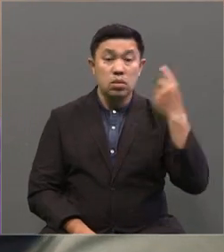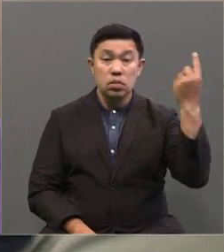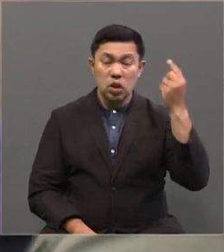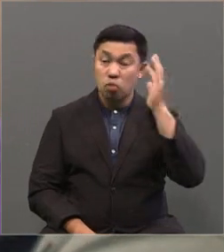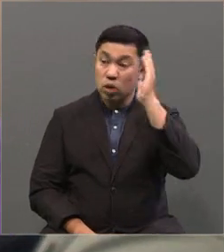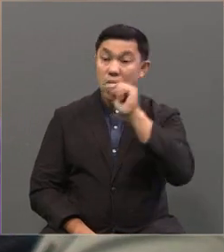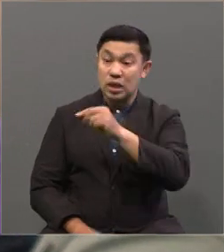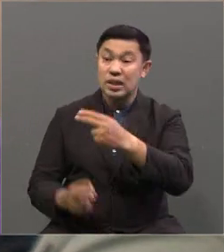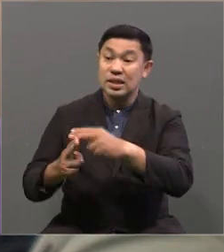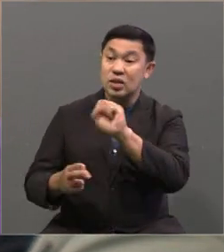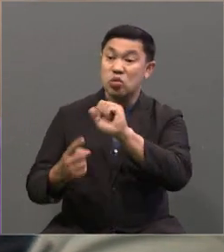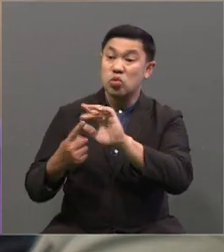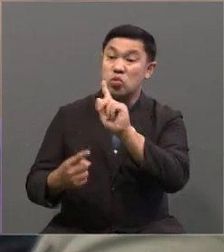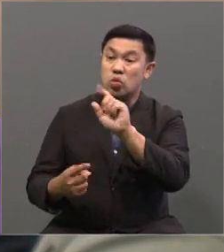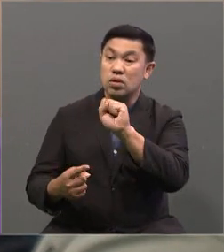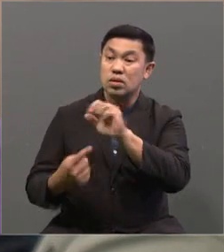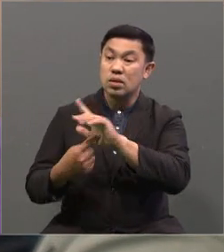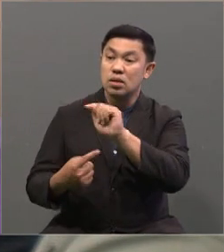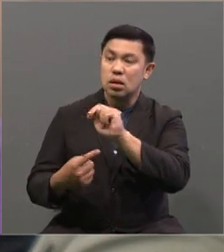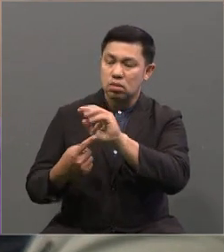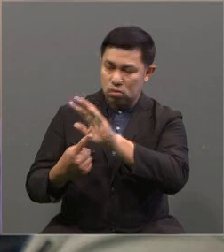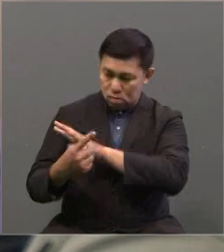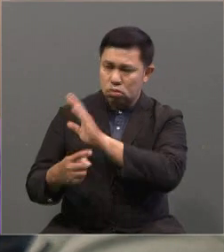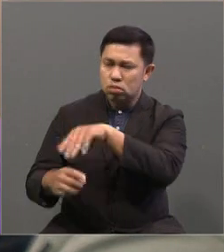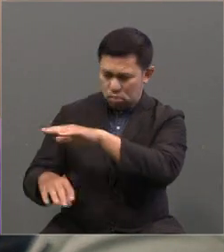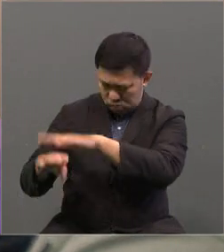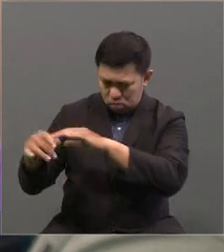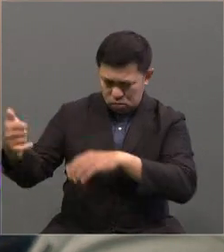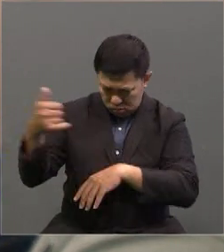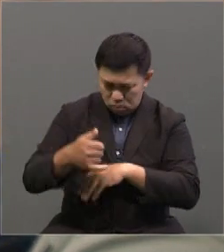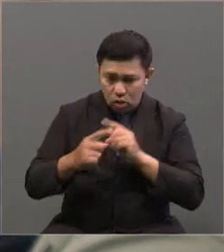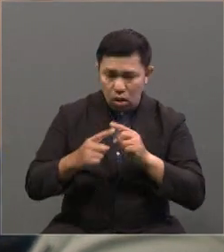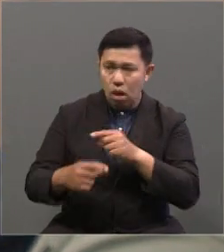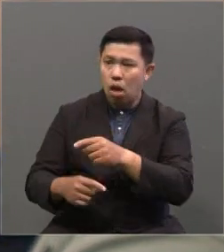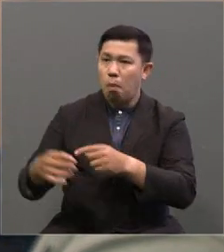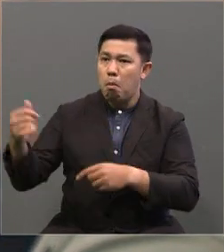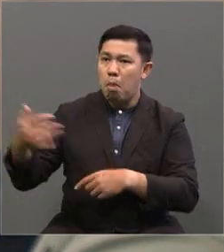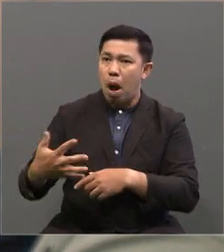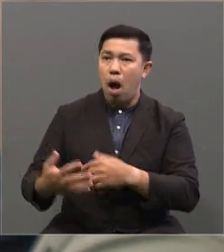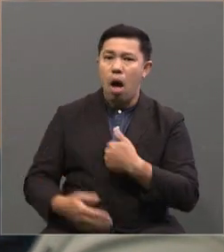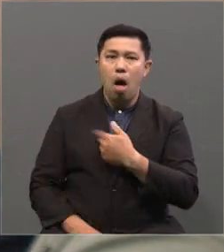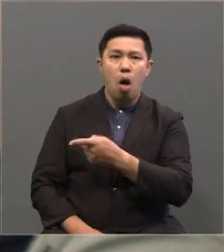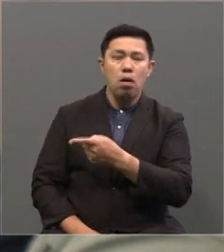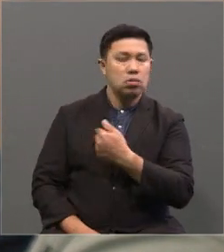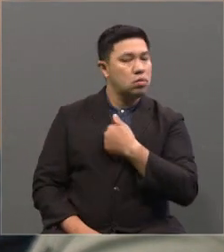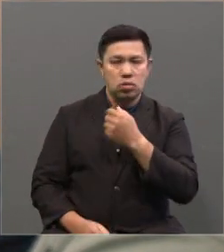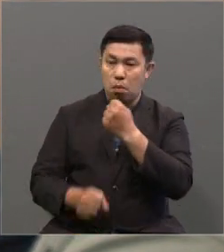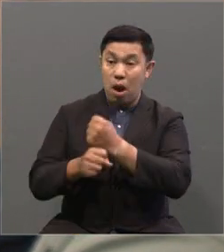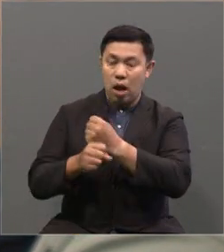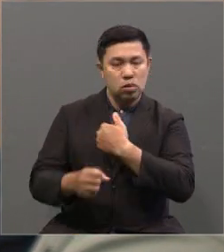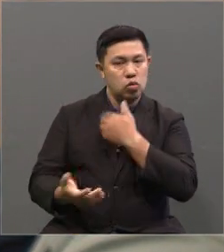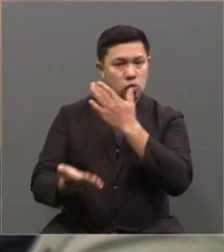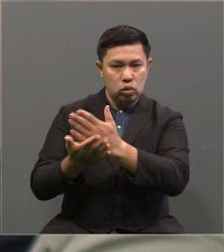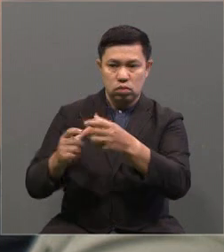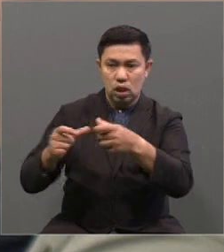ค์เนี่ยได้มาให้ถ้อยคำนะครับปรากฏว่าไม่มาพบนะครับเราก็มีการพักใช้ใบอนุญาตไป1เดือนนะครับแล้วปรากฏว่าในช่ว